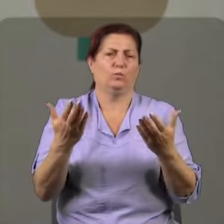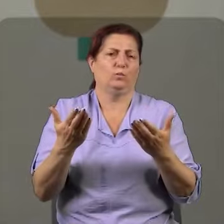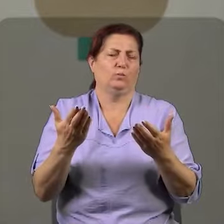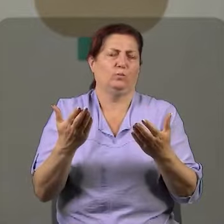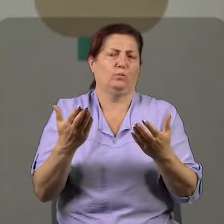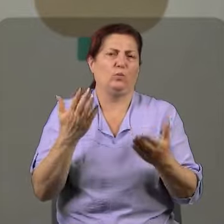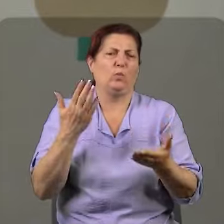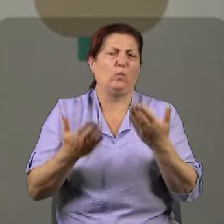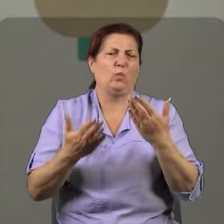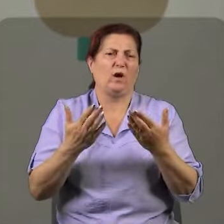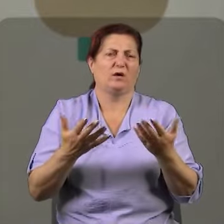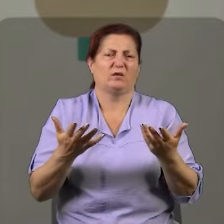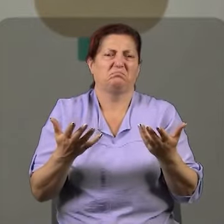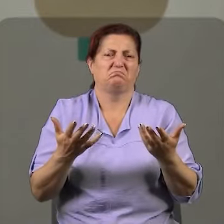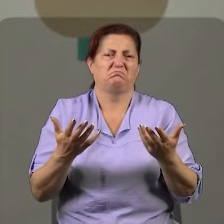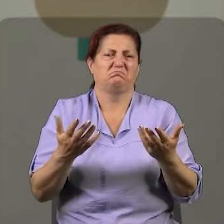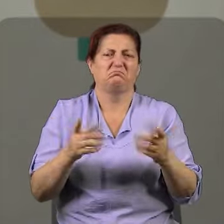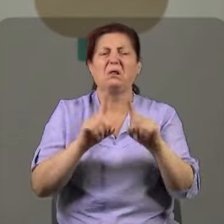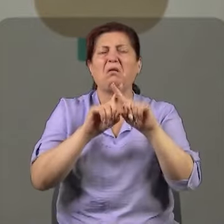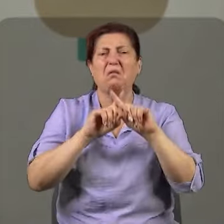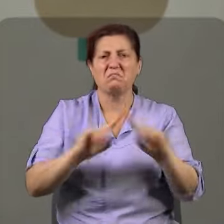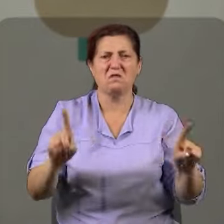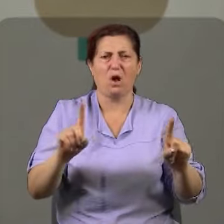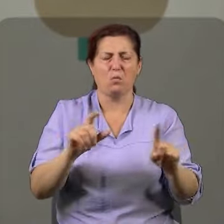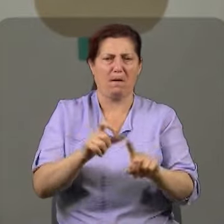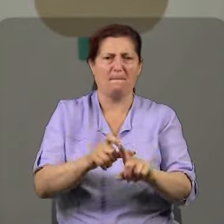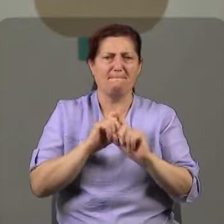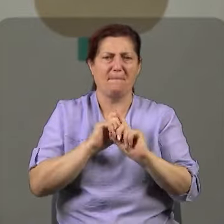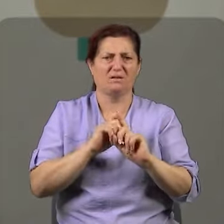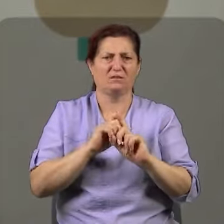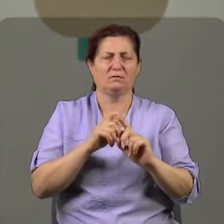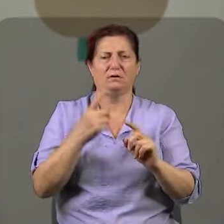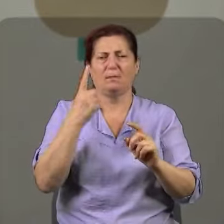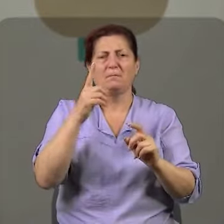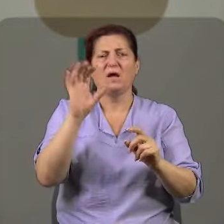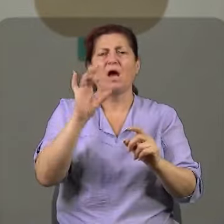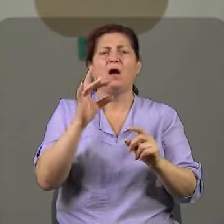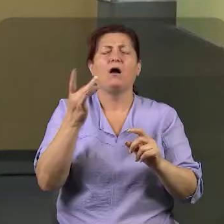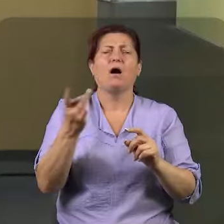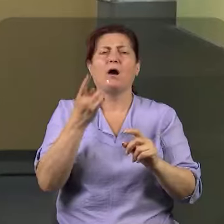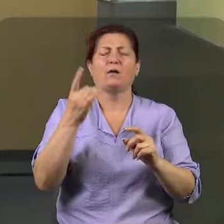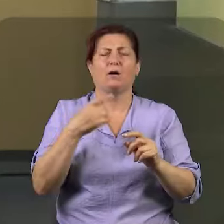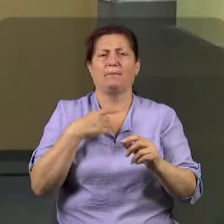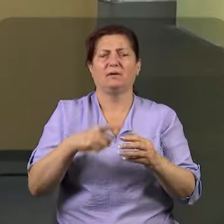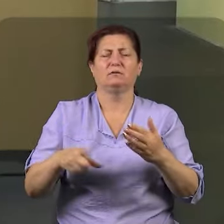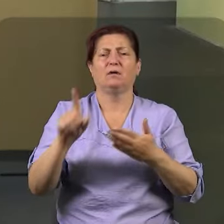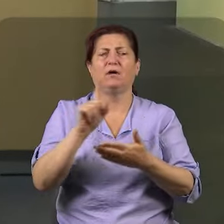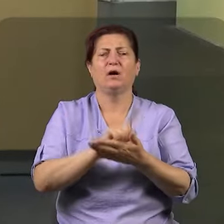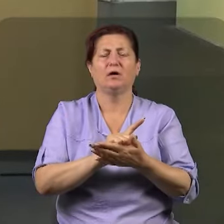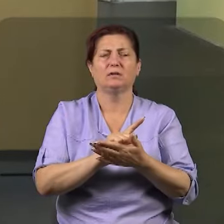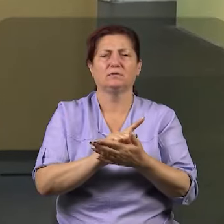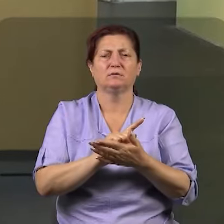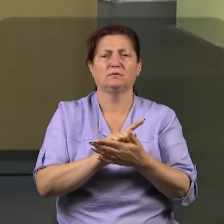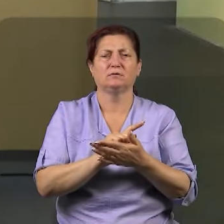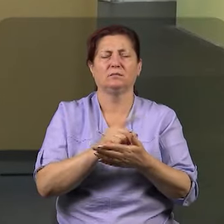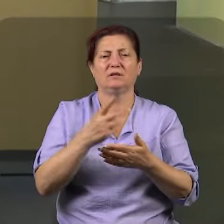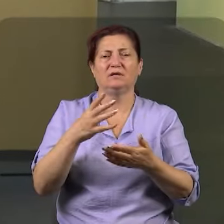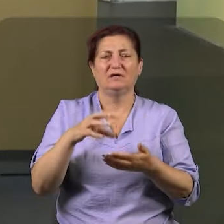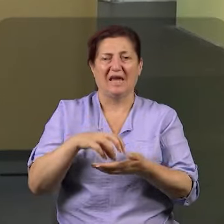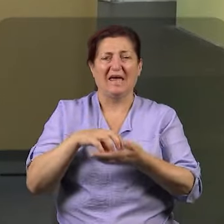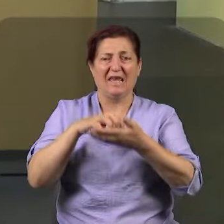այդպիսի իրենցից պատասխան լսել, հա, տարօրինակ է, ես կասեի։ Օրինակ, մի անգամ հարցրեցին այդ աշխանը հիմնադրամա